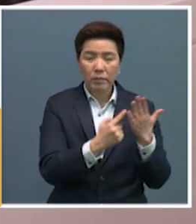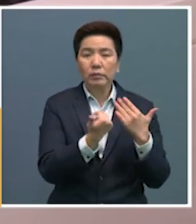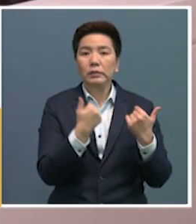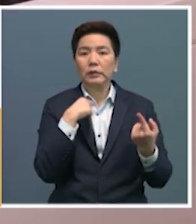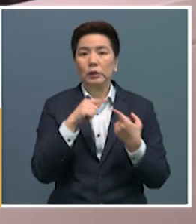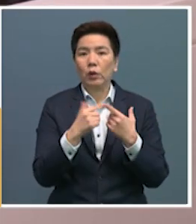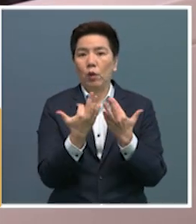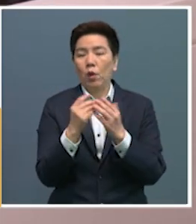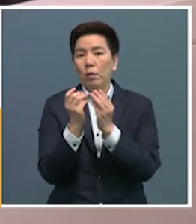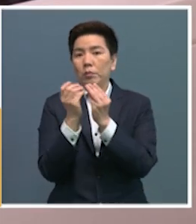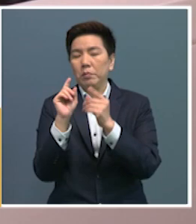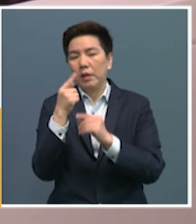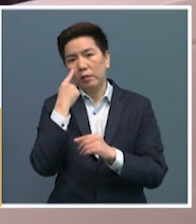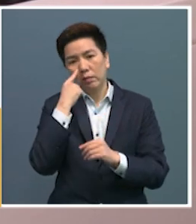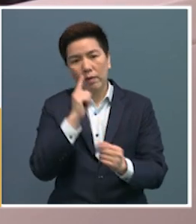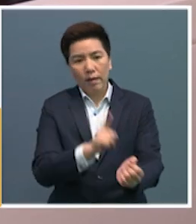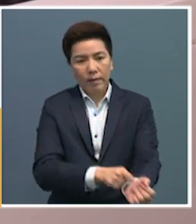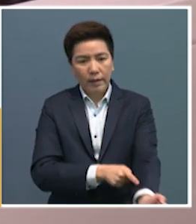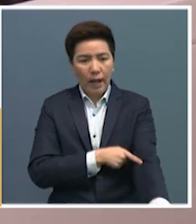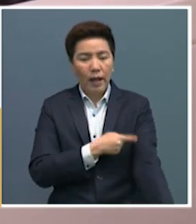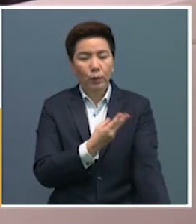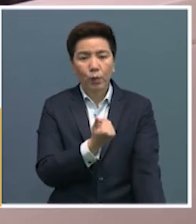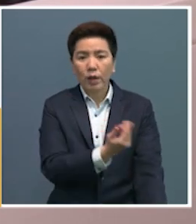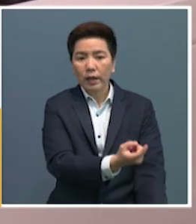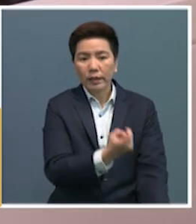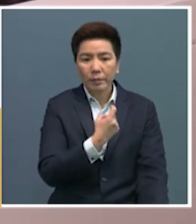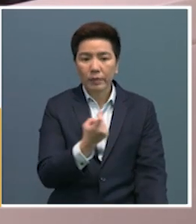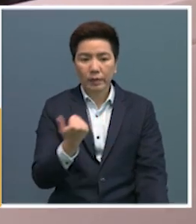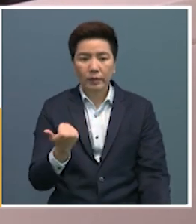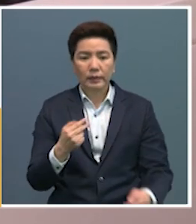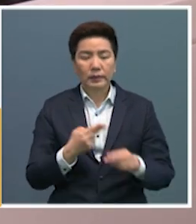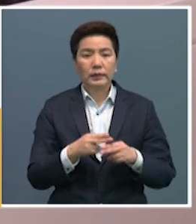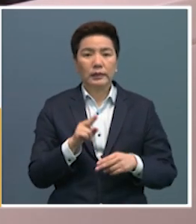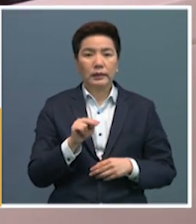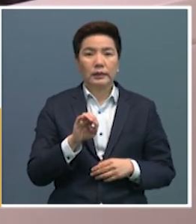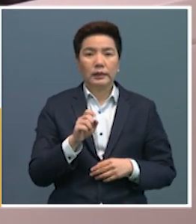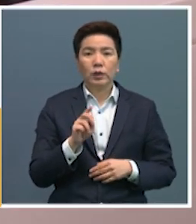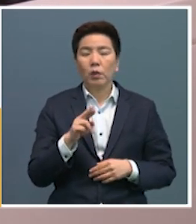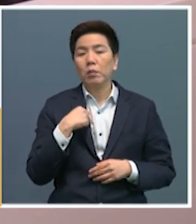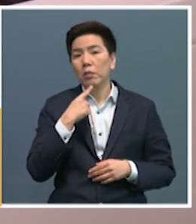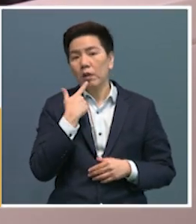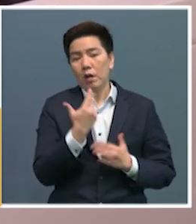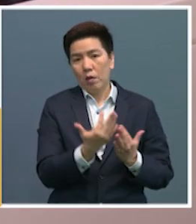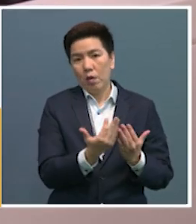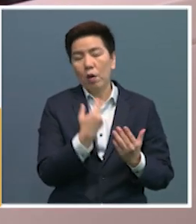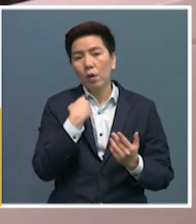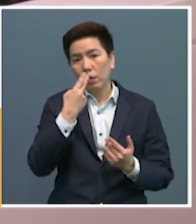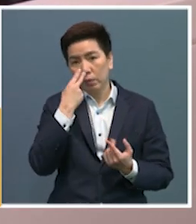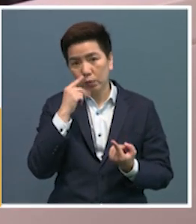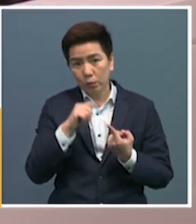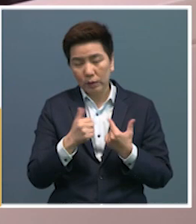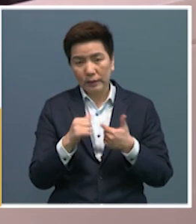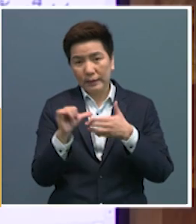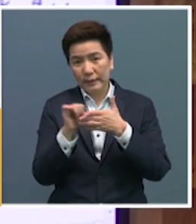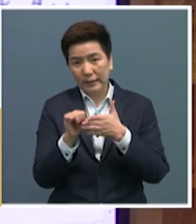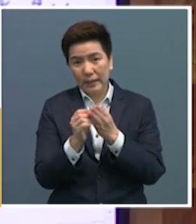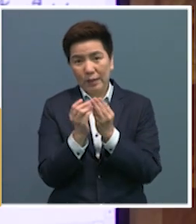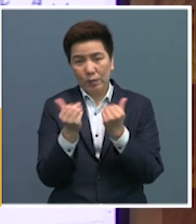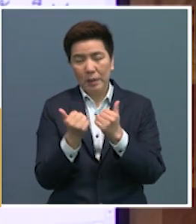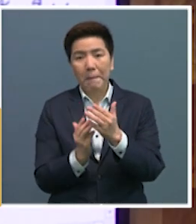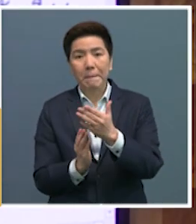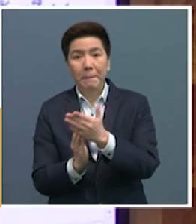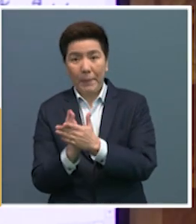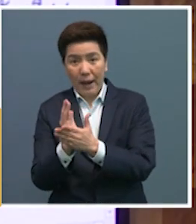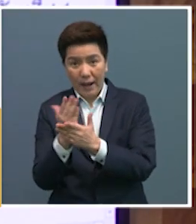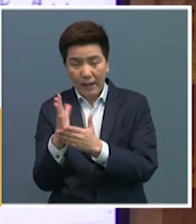ฉบับใหม่สิ้นนั้นแค่ไหนก็มีคำถามกันมาคนนี้ก่อนบอกว่าขอให้เอาให้การแก้ไขรัฐธรรมนูญใน